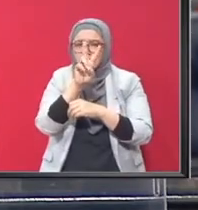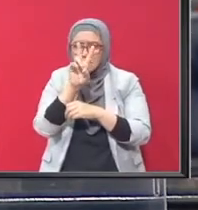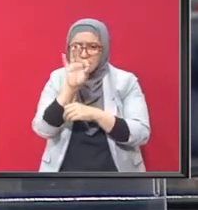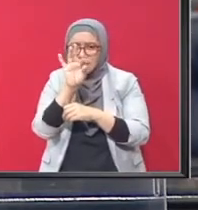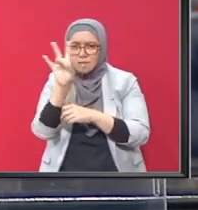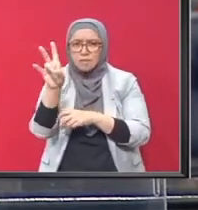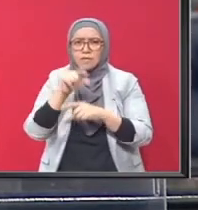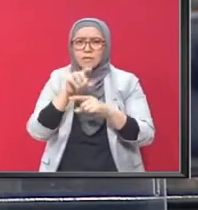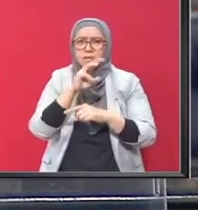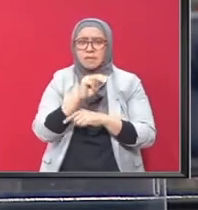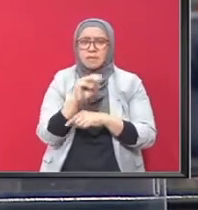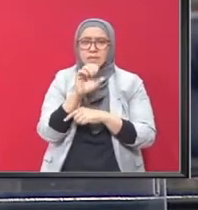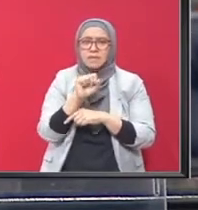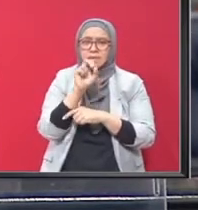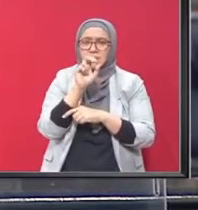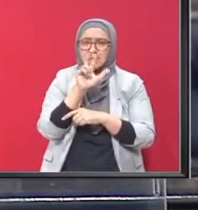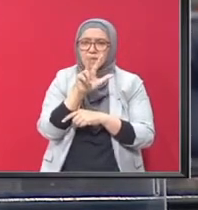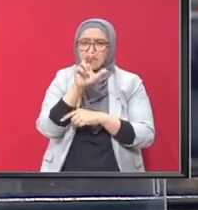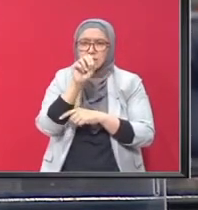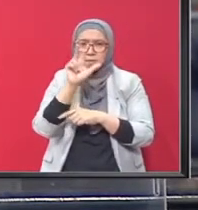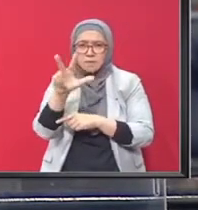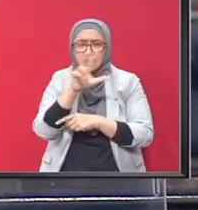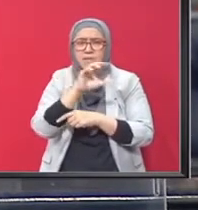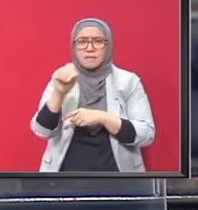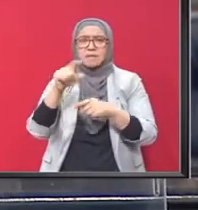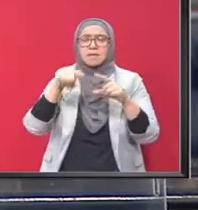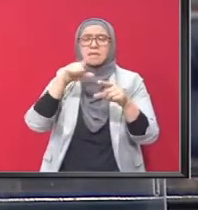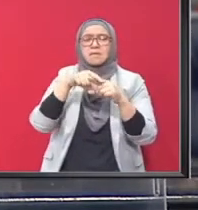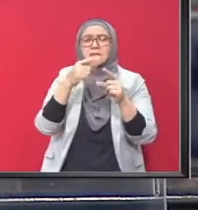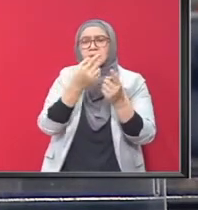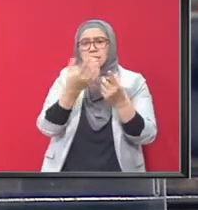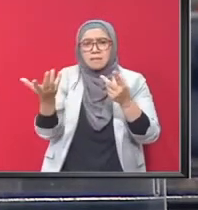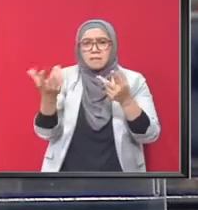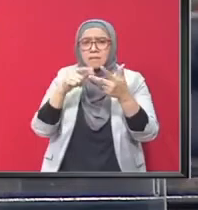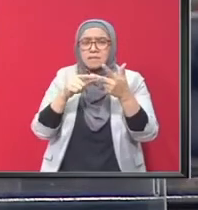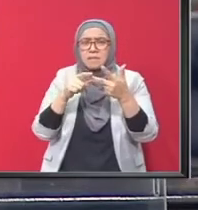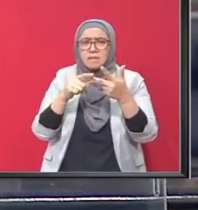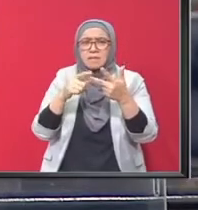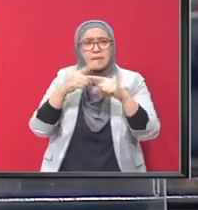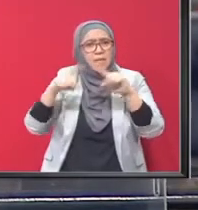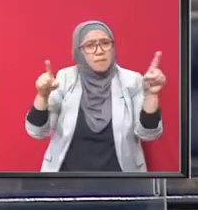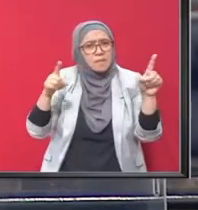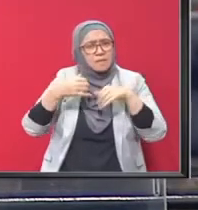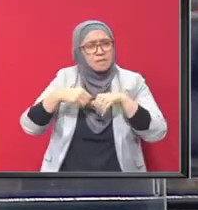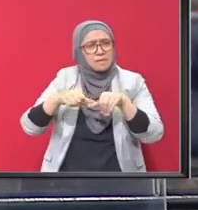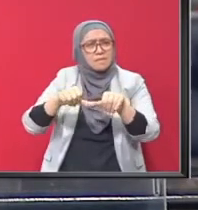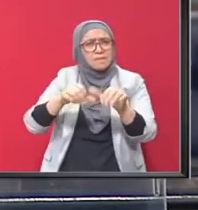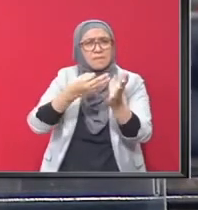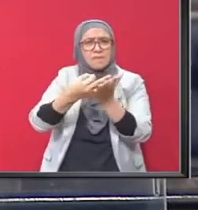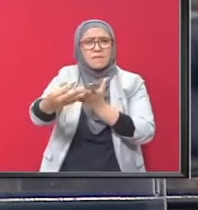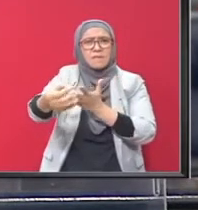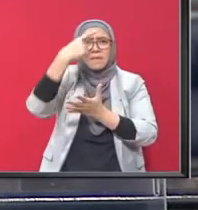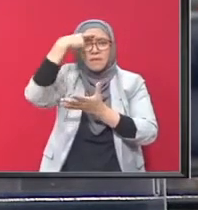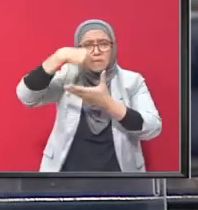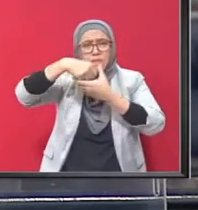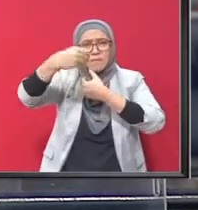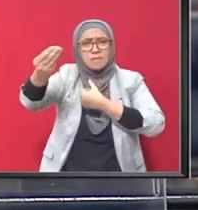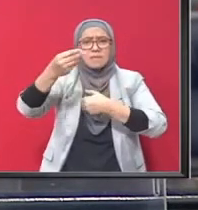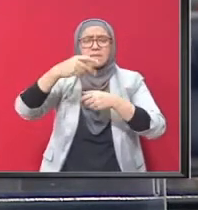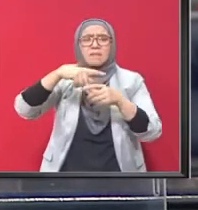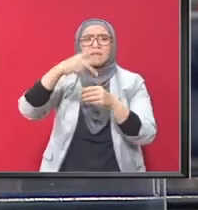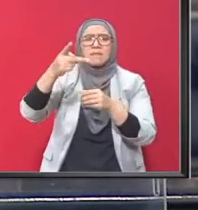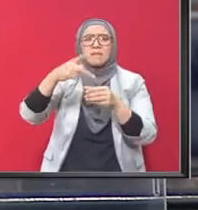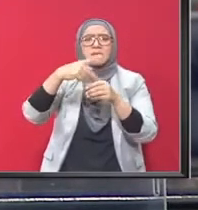303 bike marcedo tetapi mereka masih gagal menghasilkan pengeluaran padi yang sepatunya